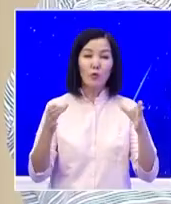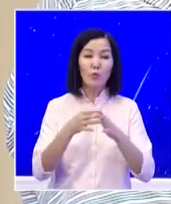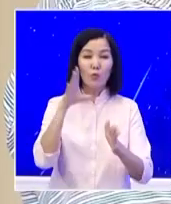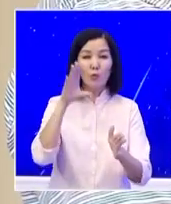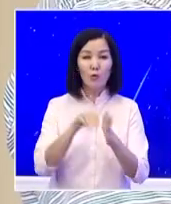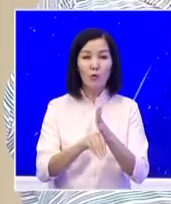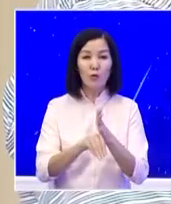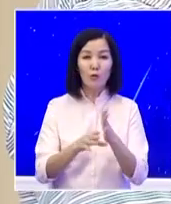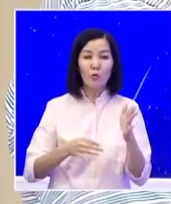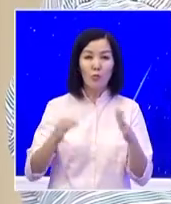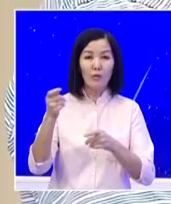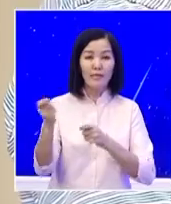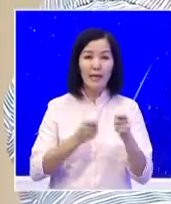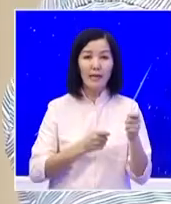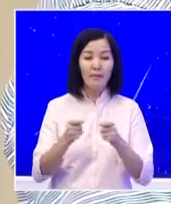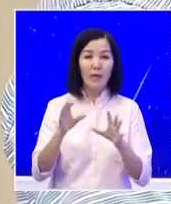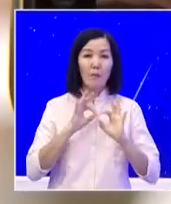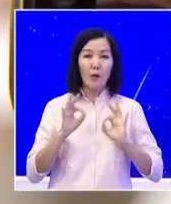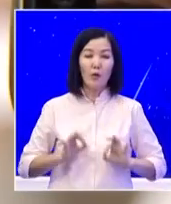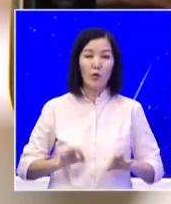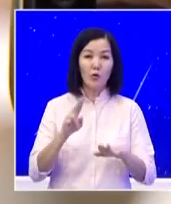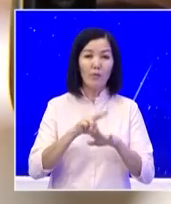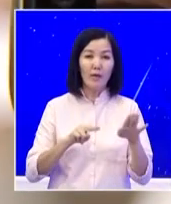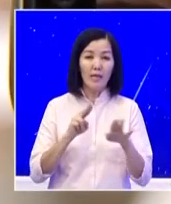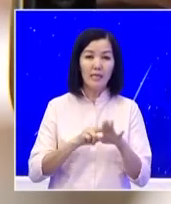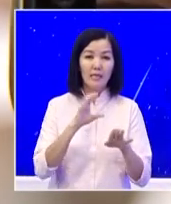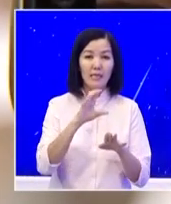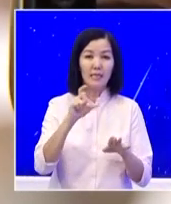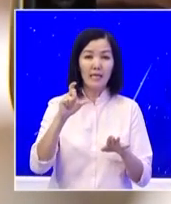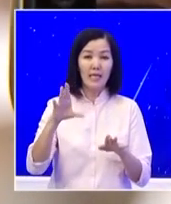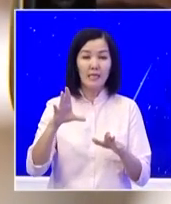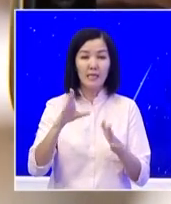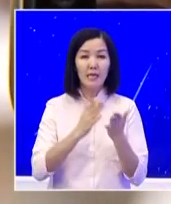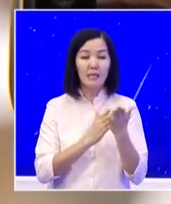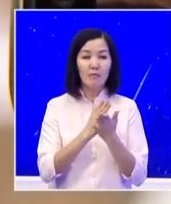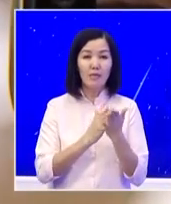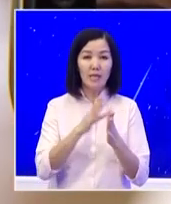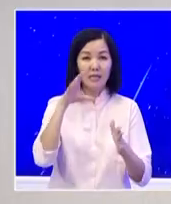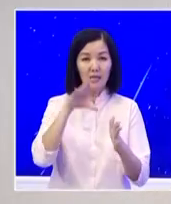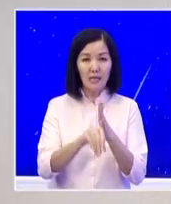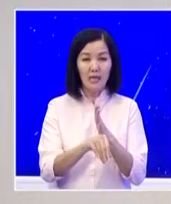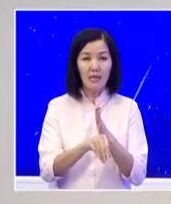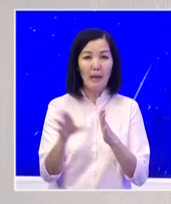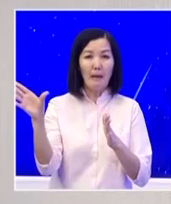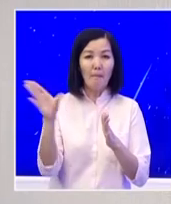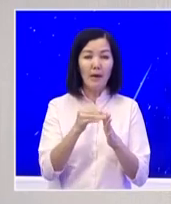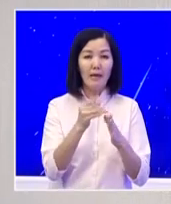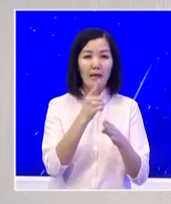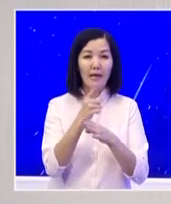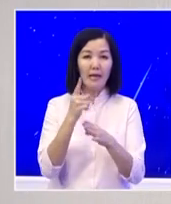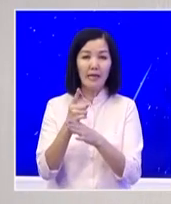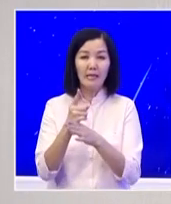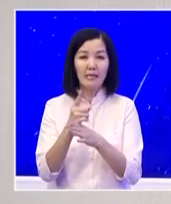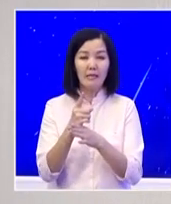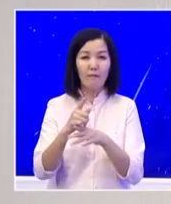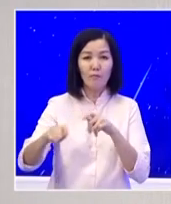әкімдігінің мүшелері, прокуратура, полиция қызметкерлері мен сіз мамандары кіреді. Бұл мобильдік топ барлық карантин режимін бұзғандарды